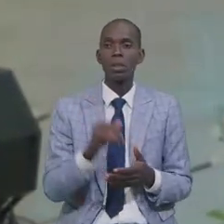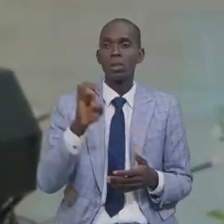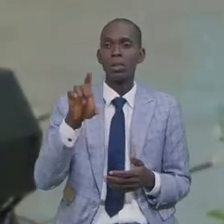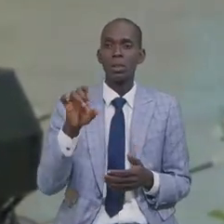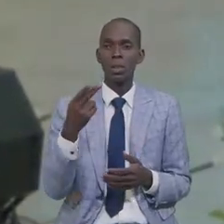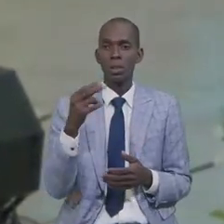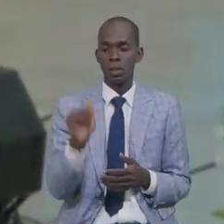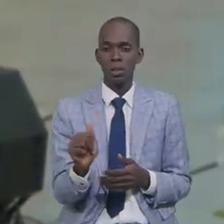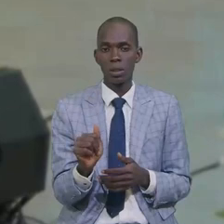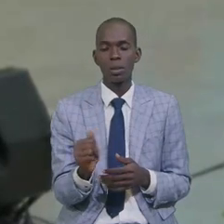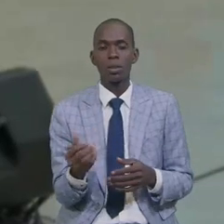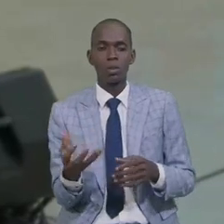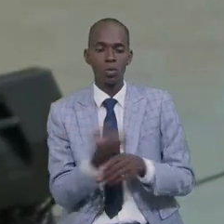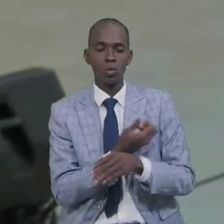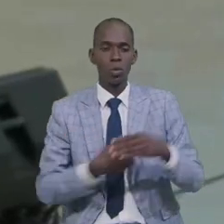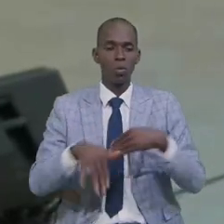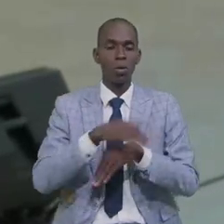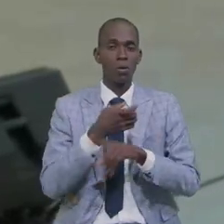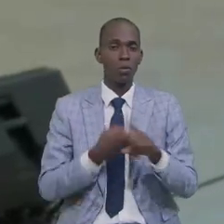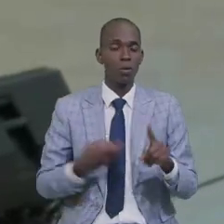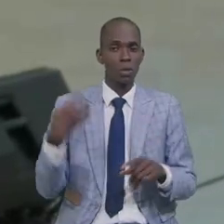Il avait remplacé Élie.